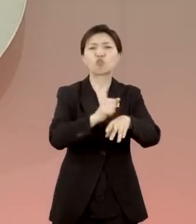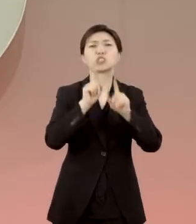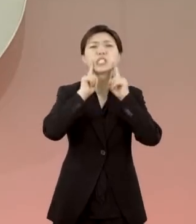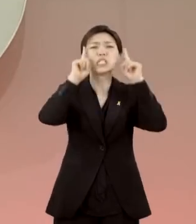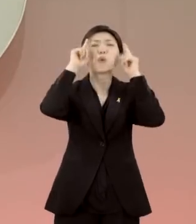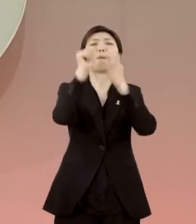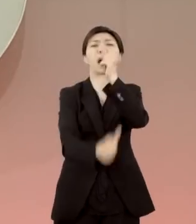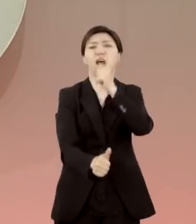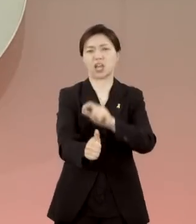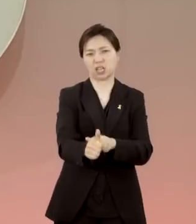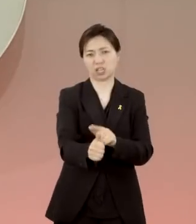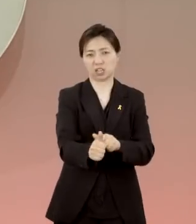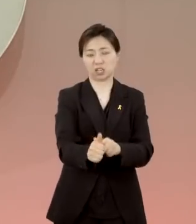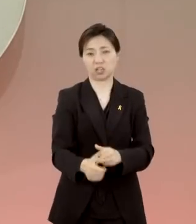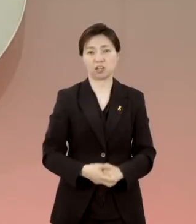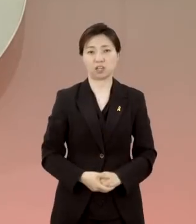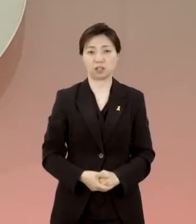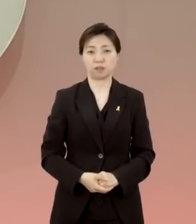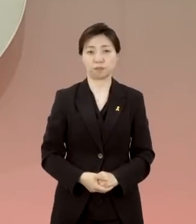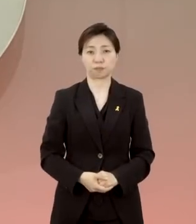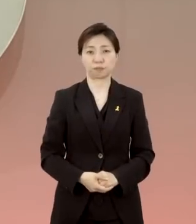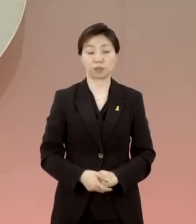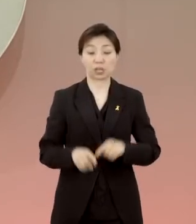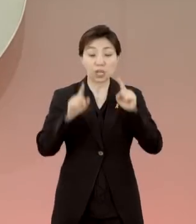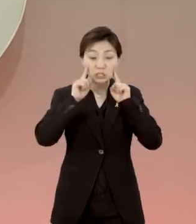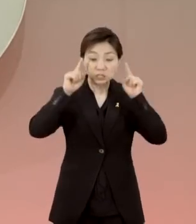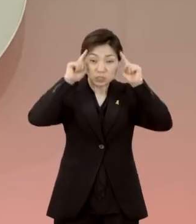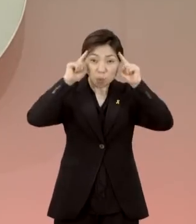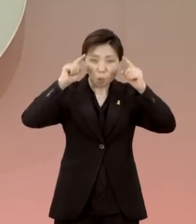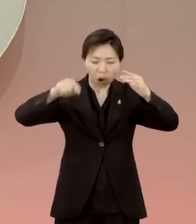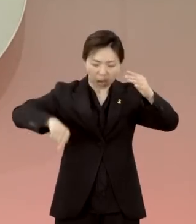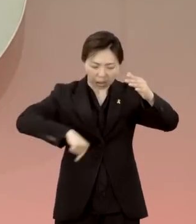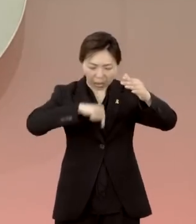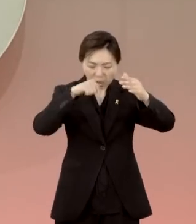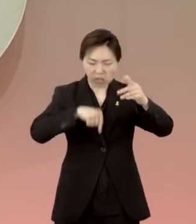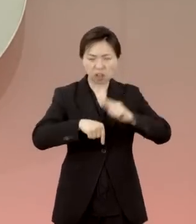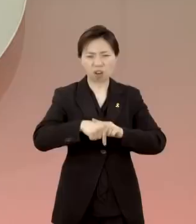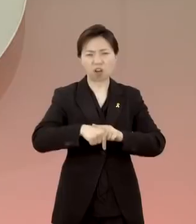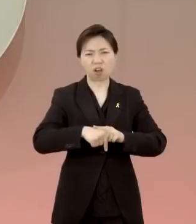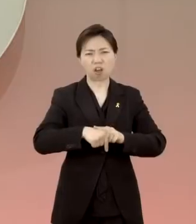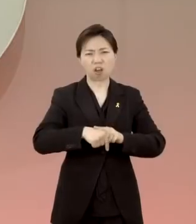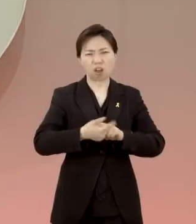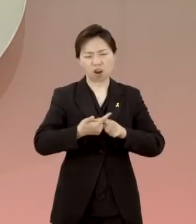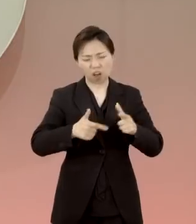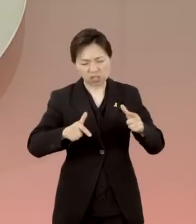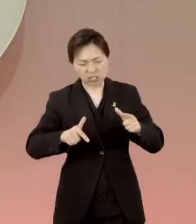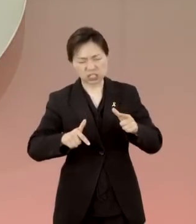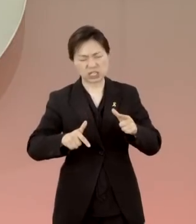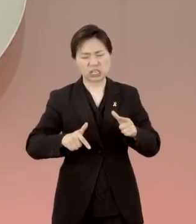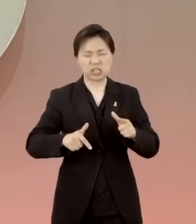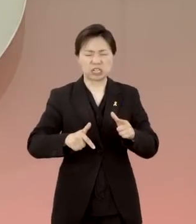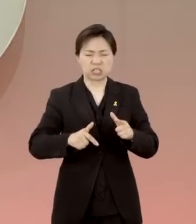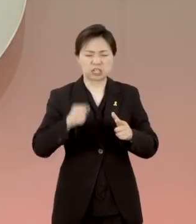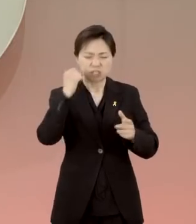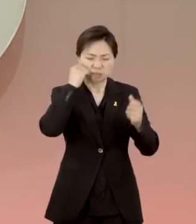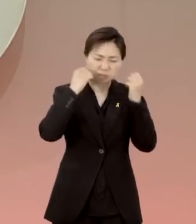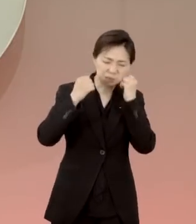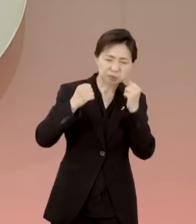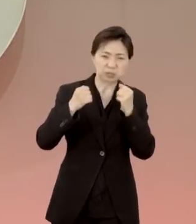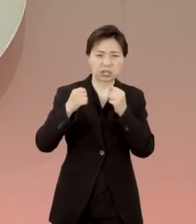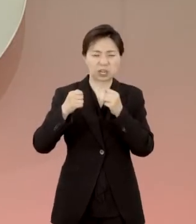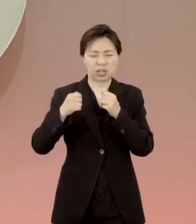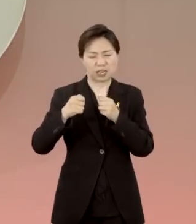지옥에서 수많은 그런 생애 동안 지옥에서 온갖 업보를 박은 뒤에